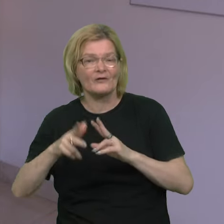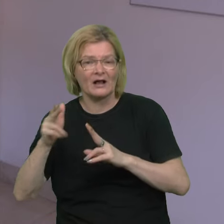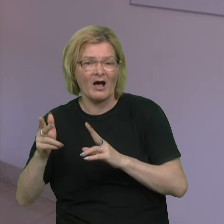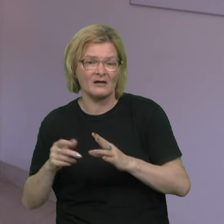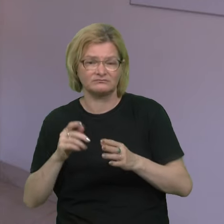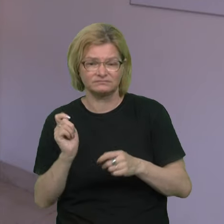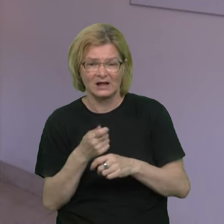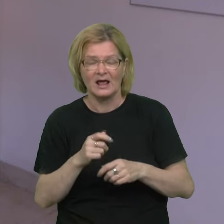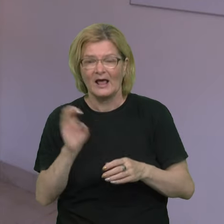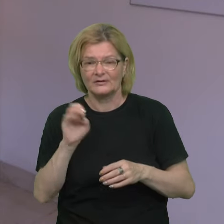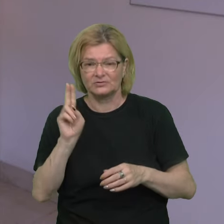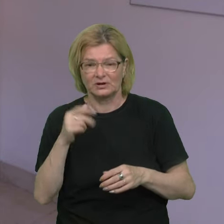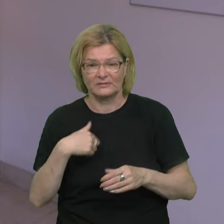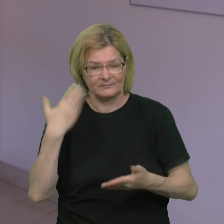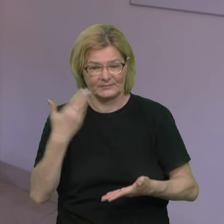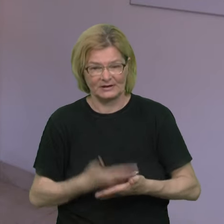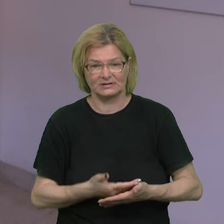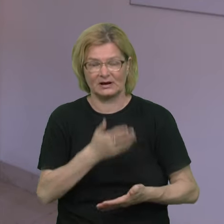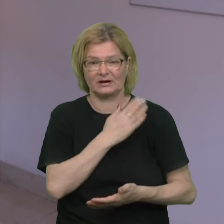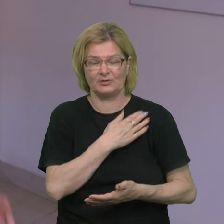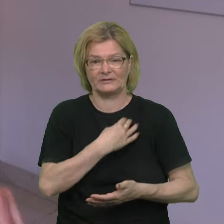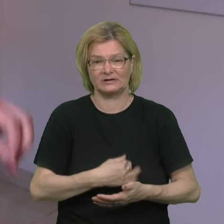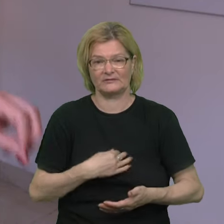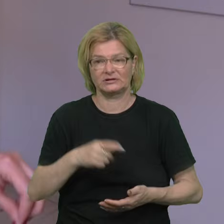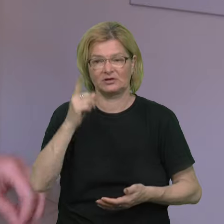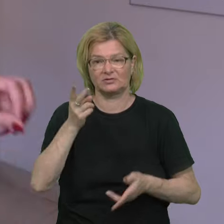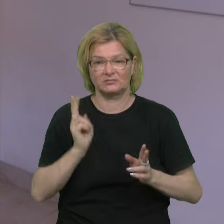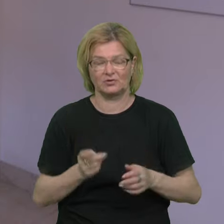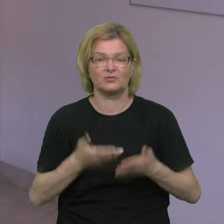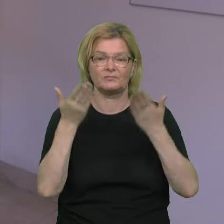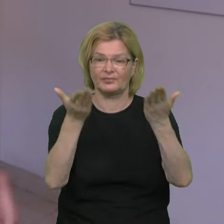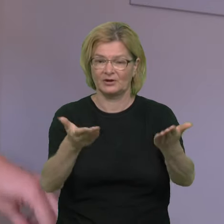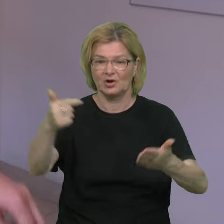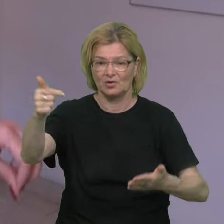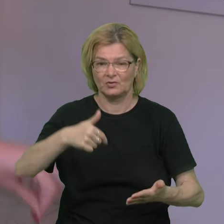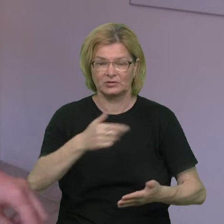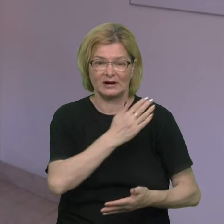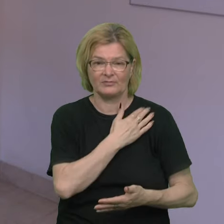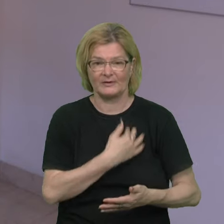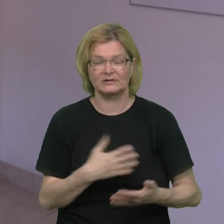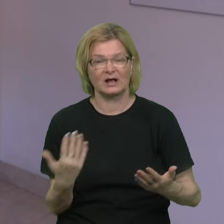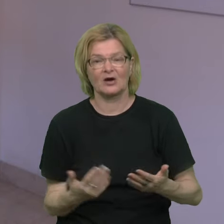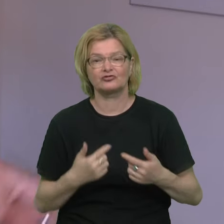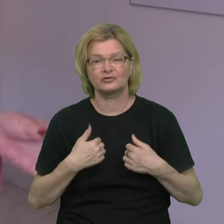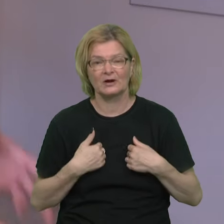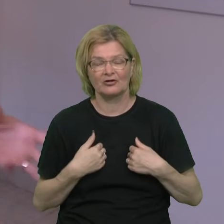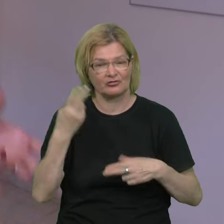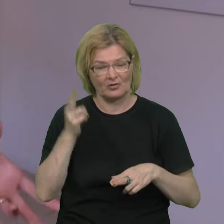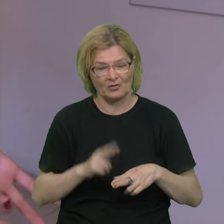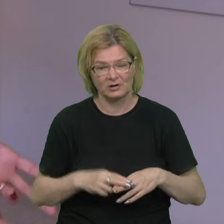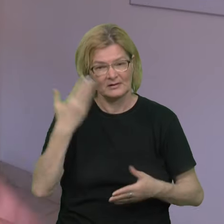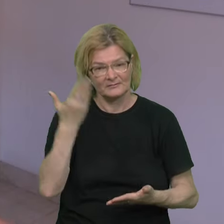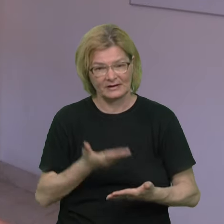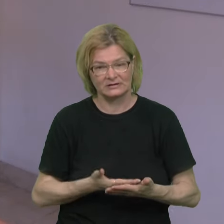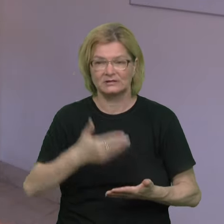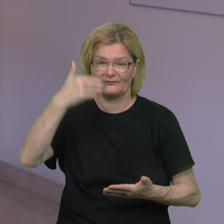ovršne isprave Evropske unije mi priznajemo u Republici Hrvatskoj i oni mogu podnijeti unutar Republike Hrvatske, kao što su i